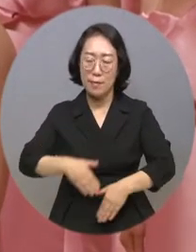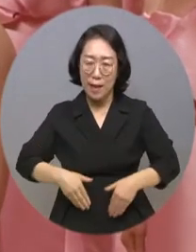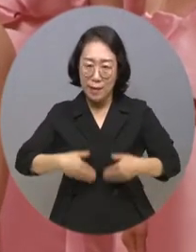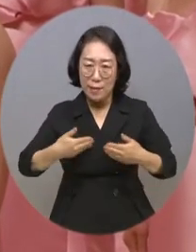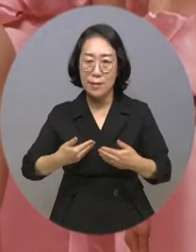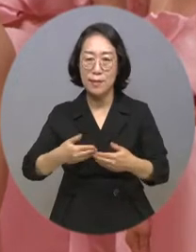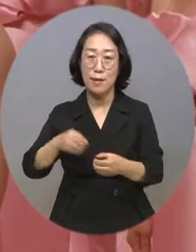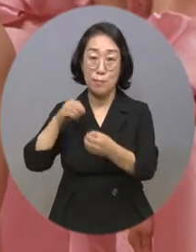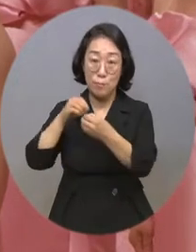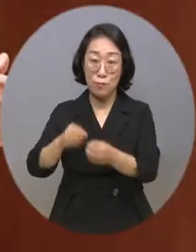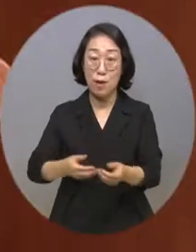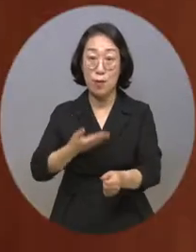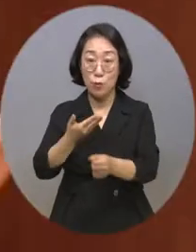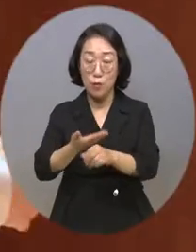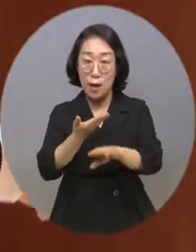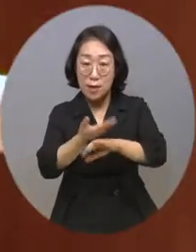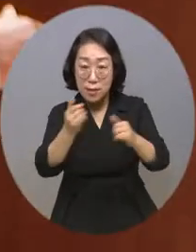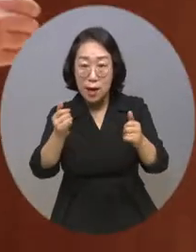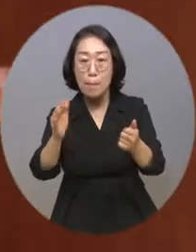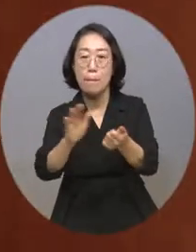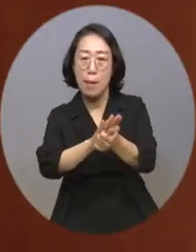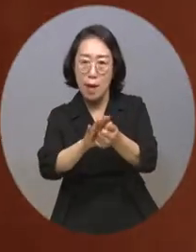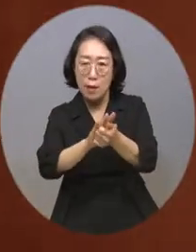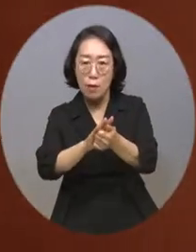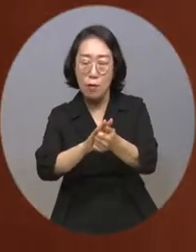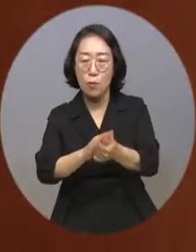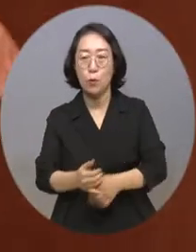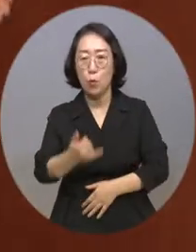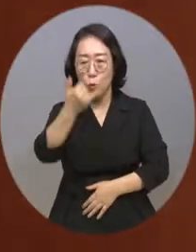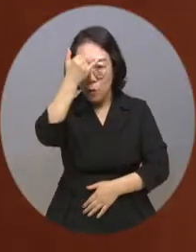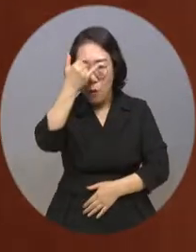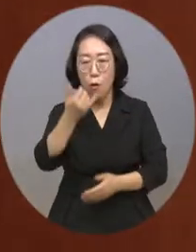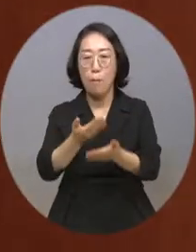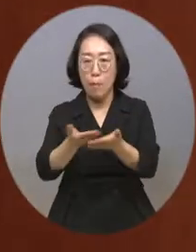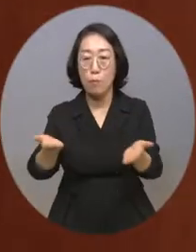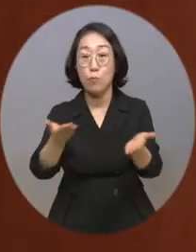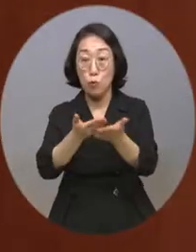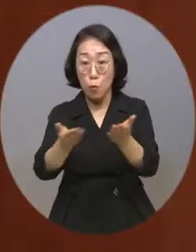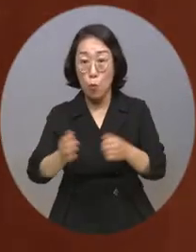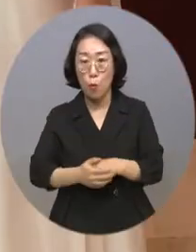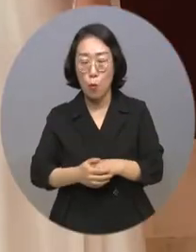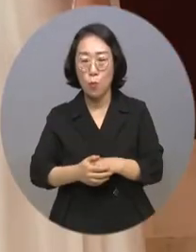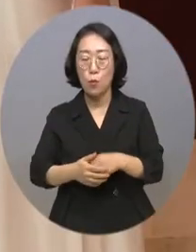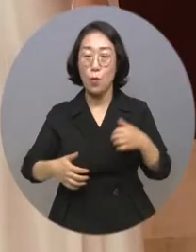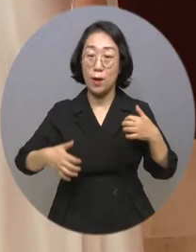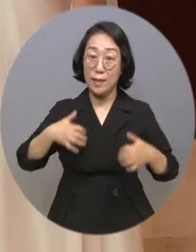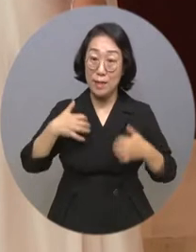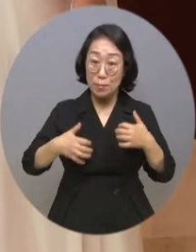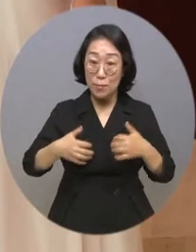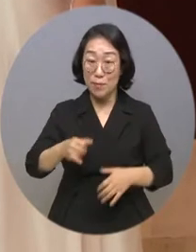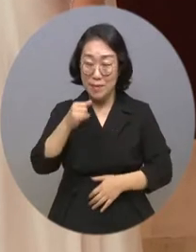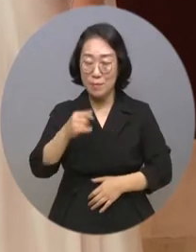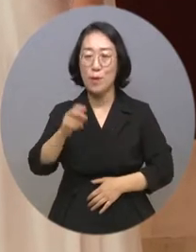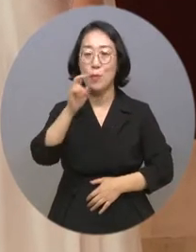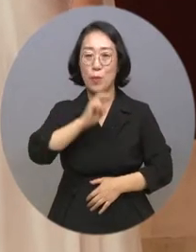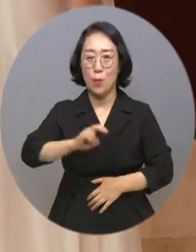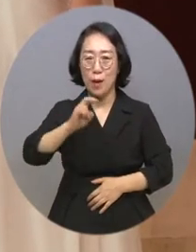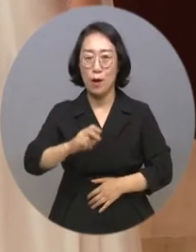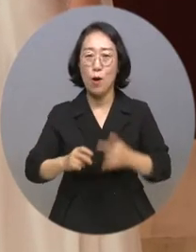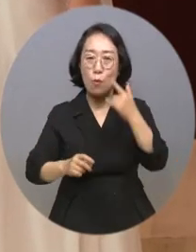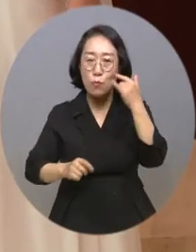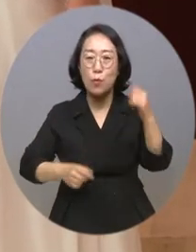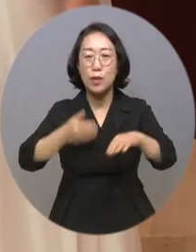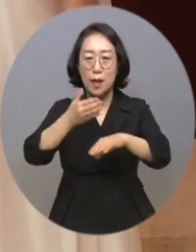다른 사람을 위한 배려와 따뜻한 마음으로 항상 덕을 베풀고 작은 기쁨에도 노래하며 부모님께